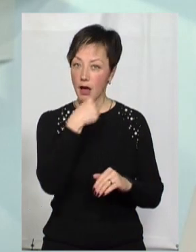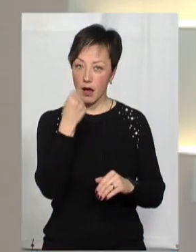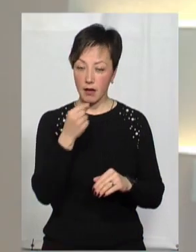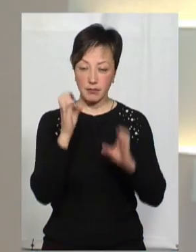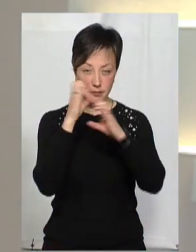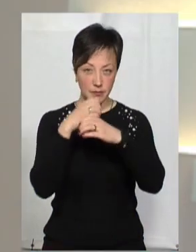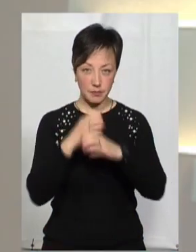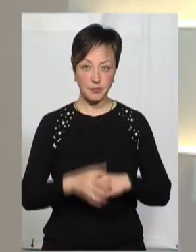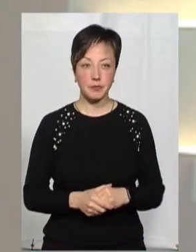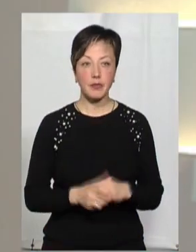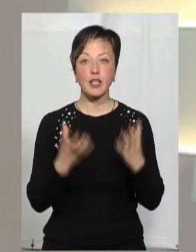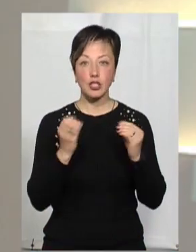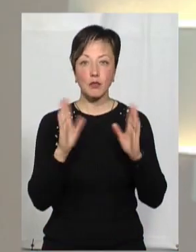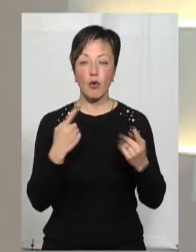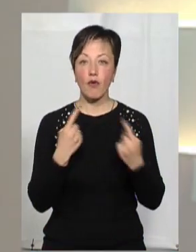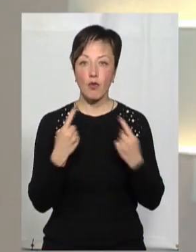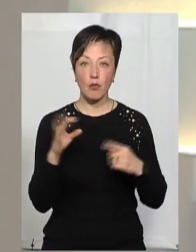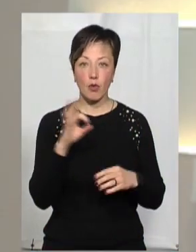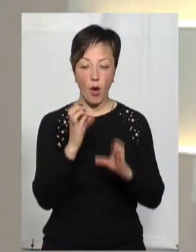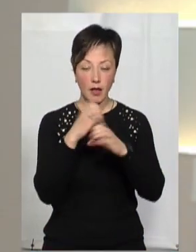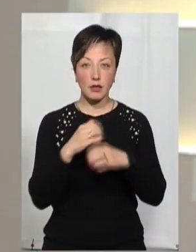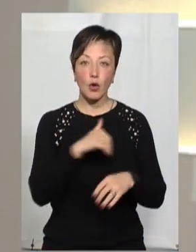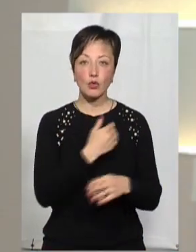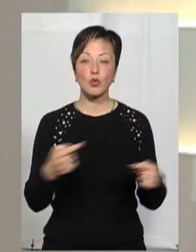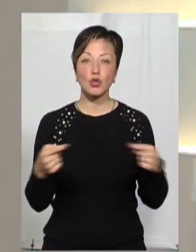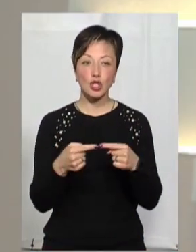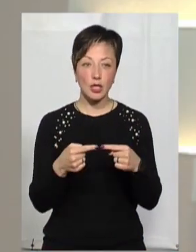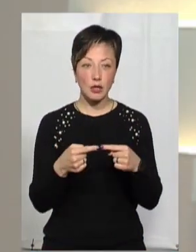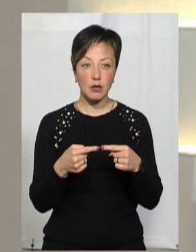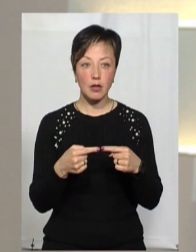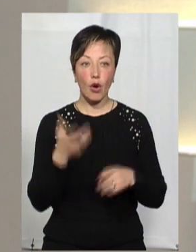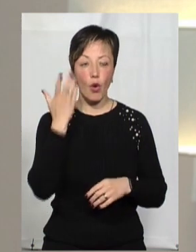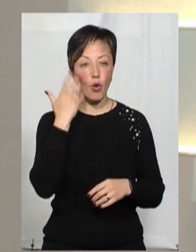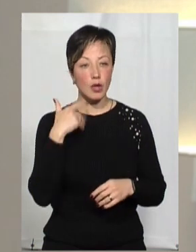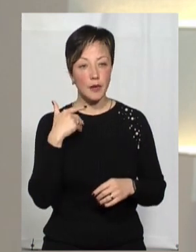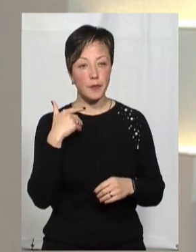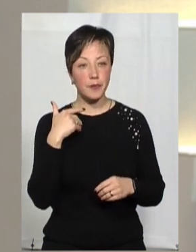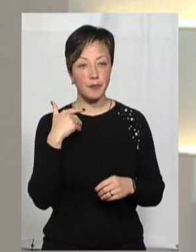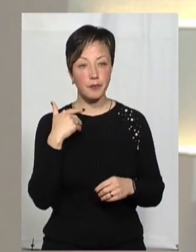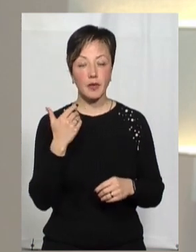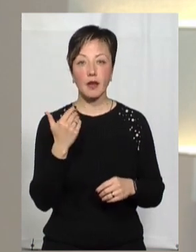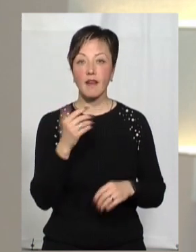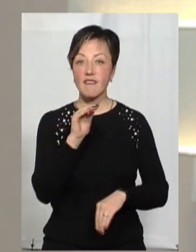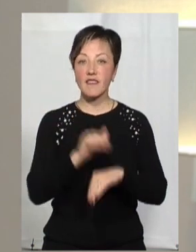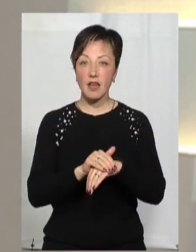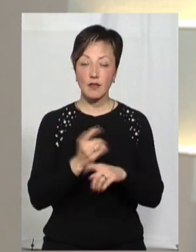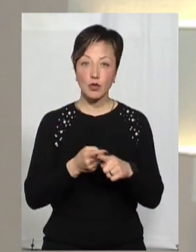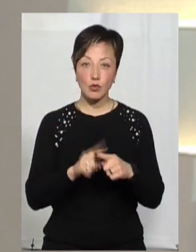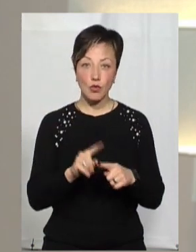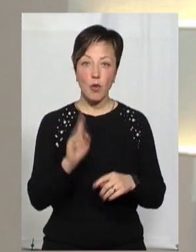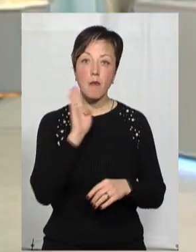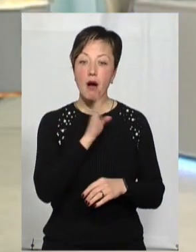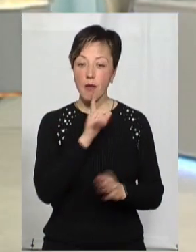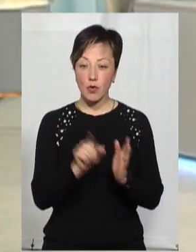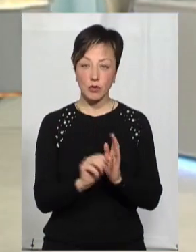аналізи. Ми ще про це поговоримо, про аналізи. Я ще хочу уточнити, тому що коли виявили цю маму із